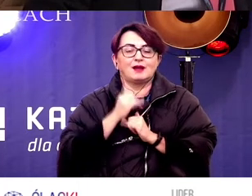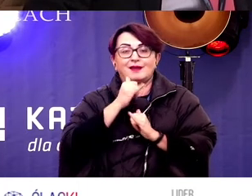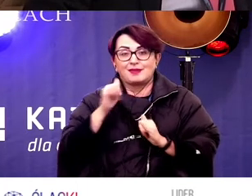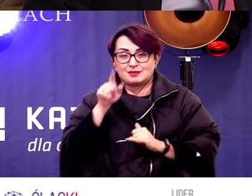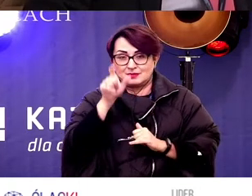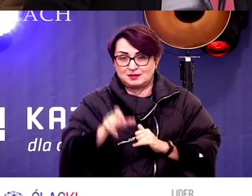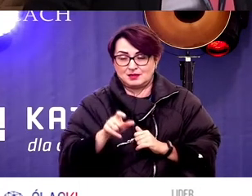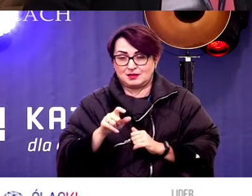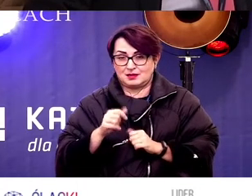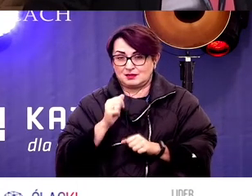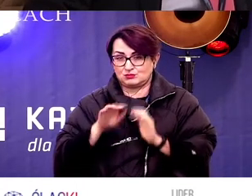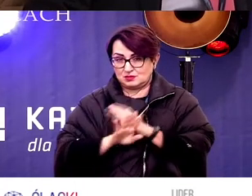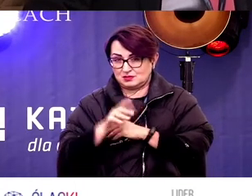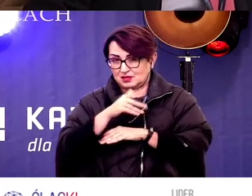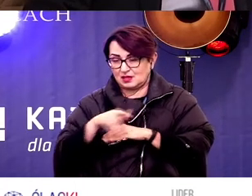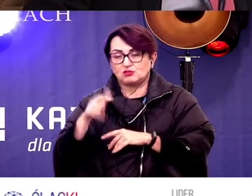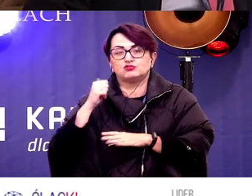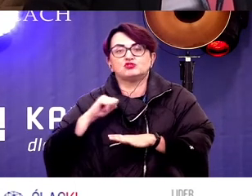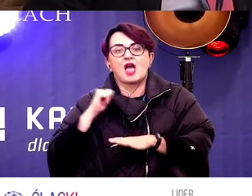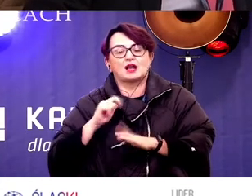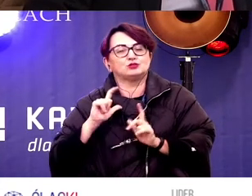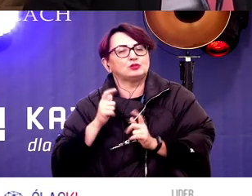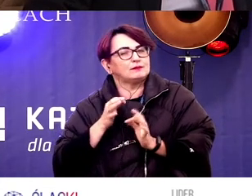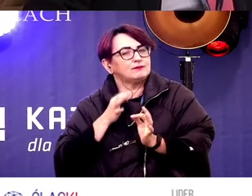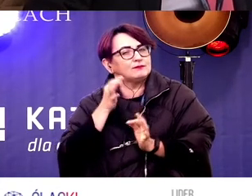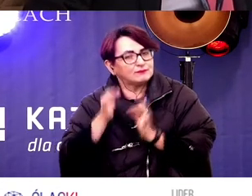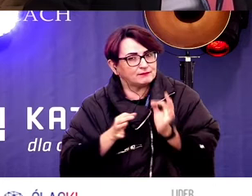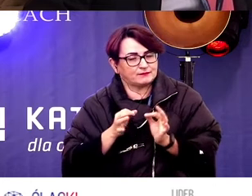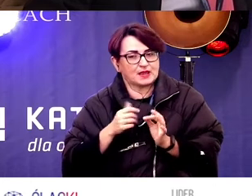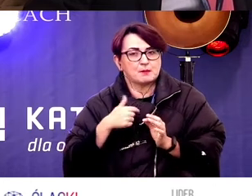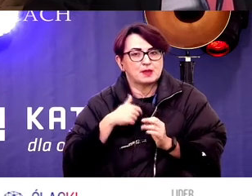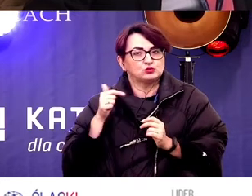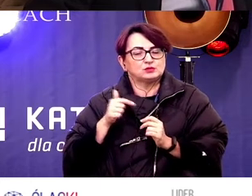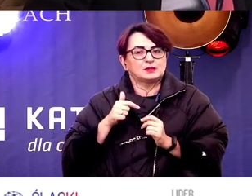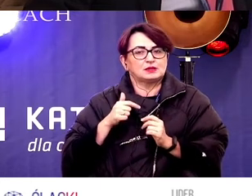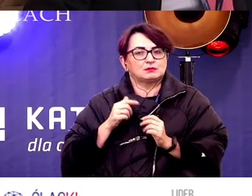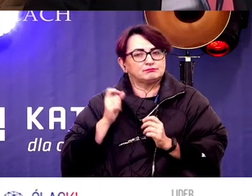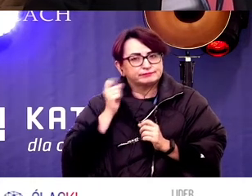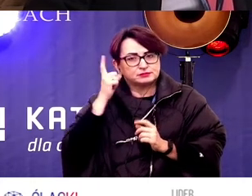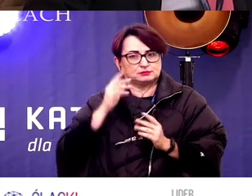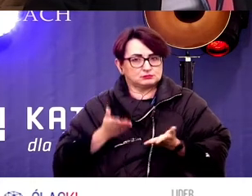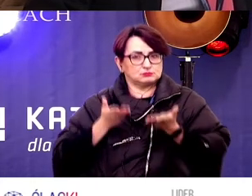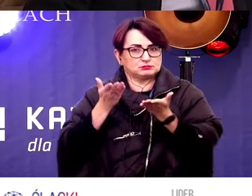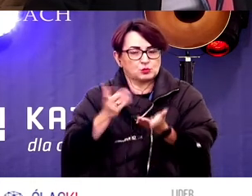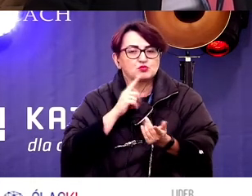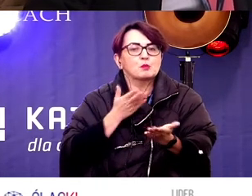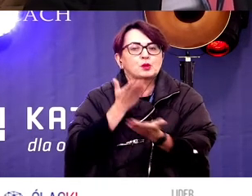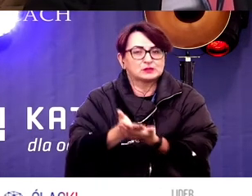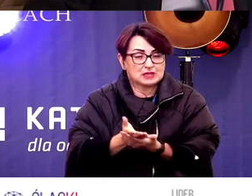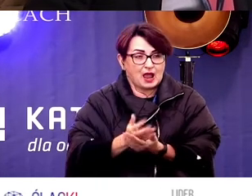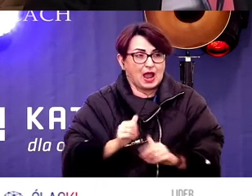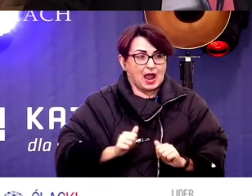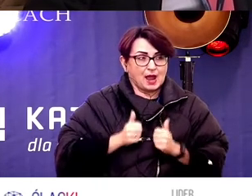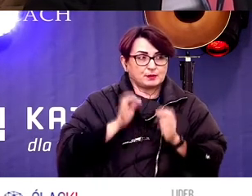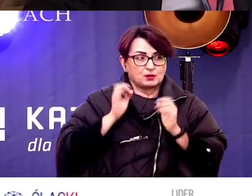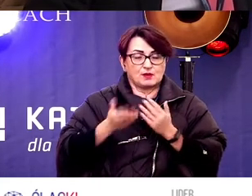dyplomaci czekają na jakieś qui pro quo. To my musimy wyjść z jakąś inicjatywą, żebyśmy